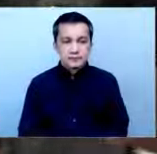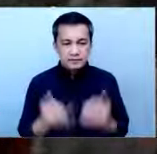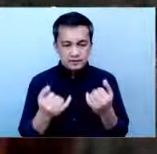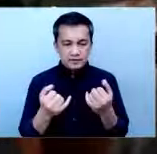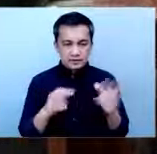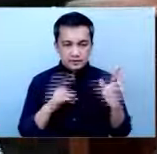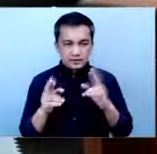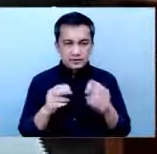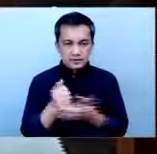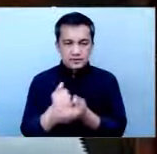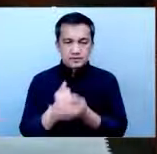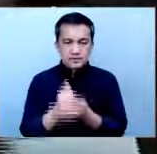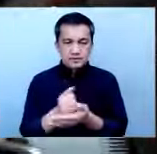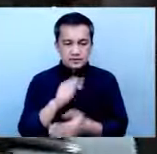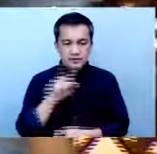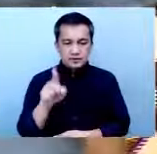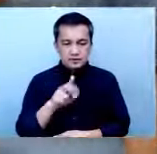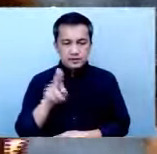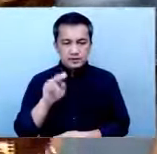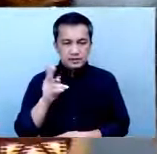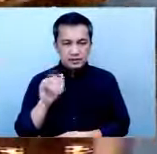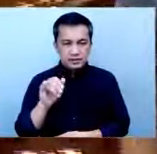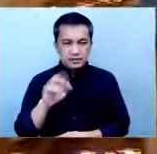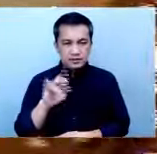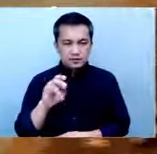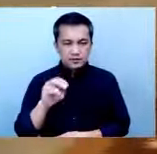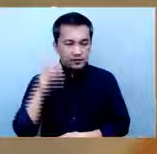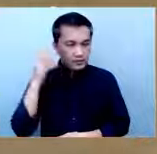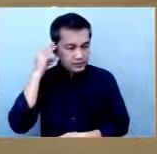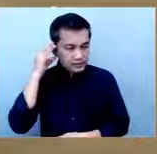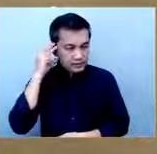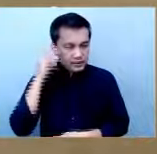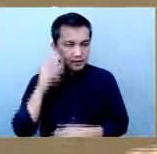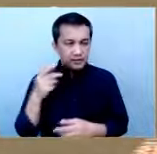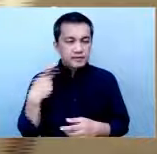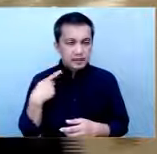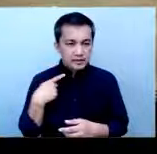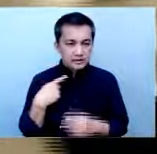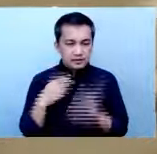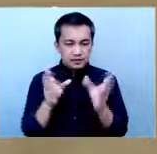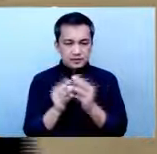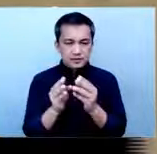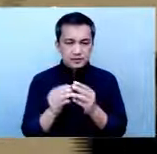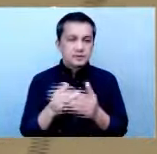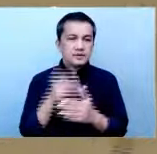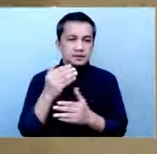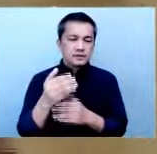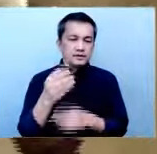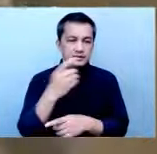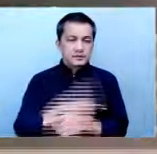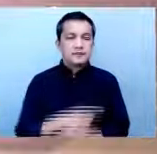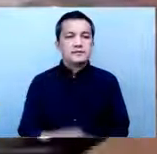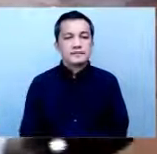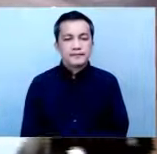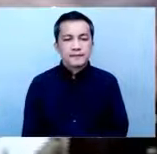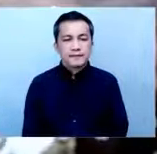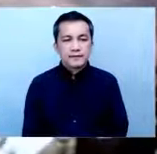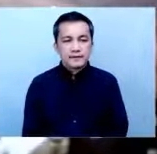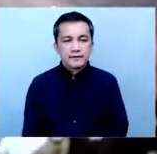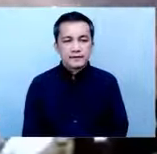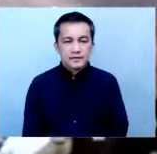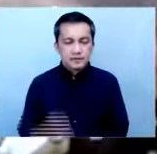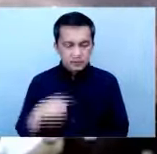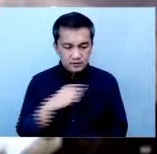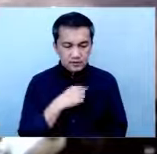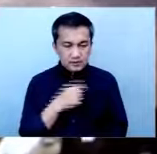raw magtulungan sina Zubiri at Romualdez. Magkakaroon din daw sila ng pagpupulong sa mga susunod na araw. Sabi lang namin,